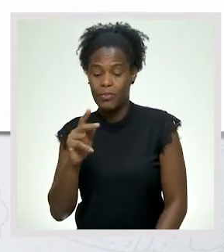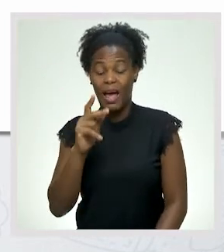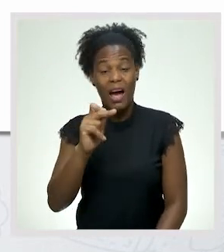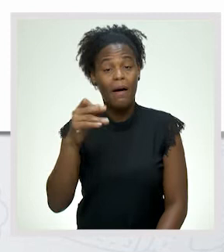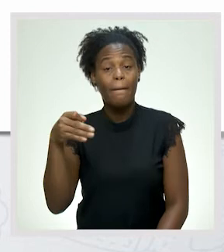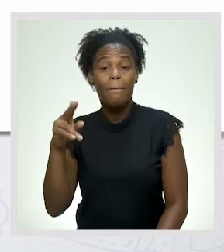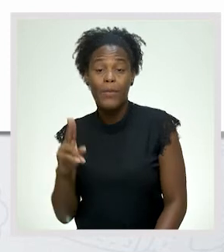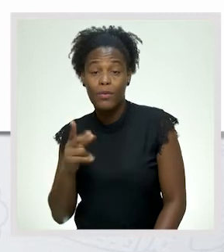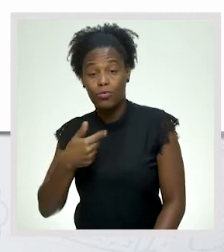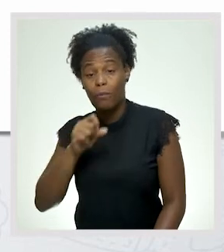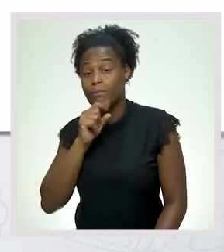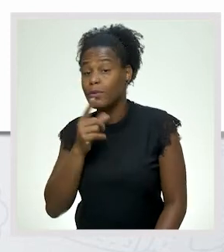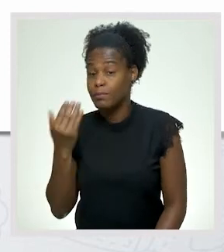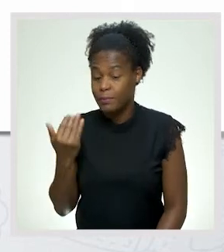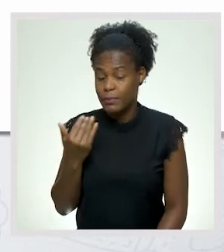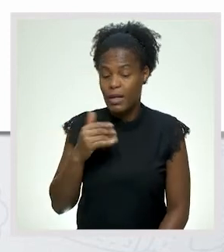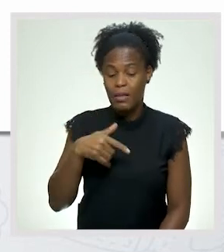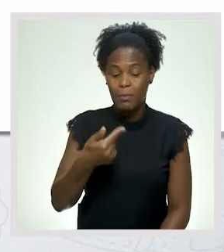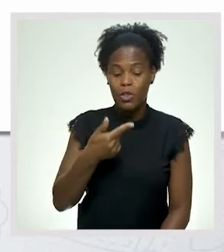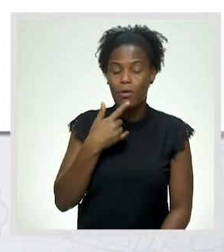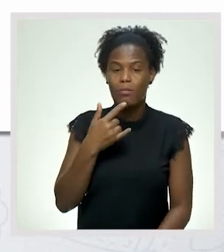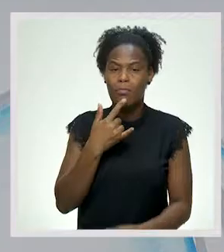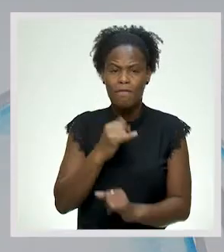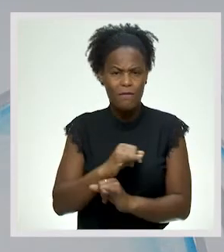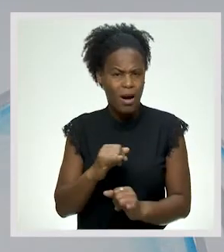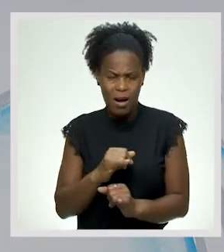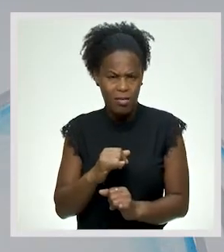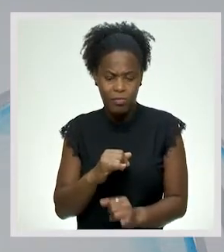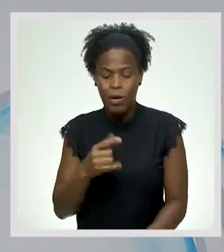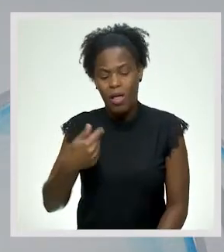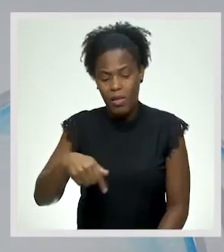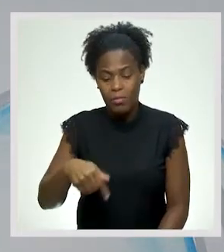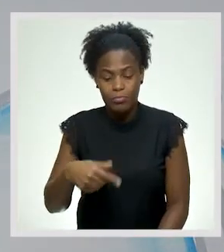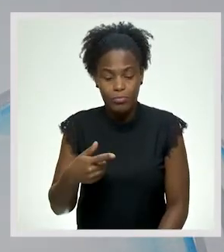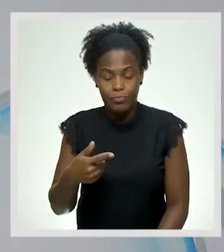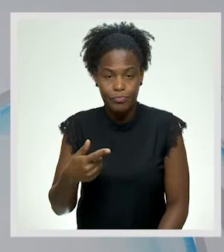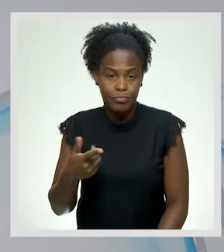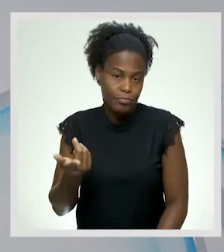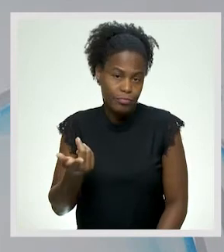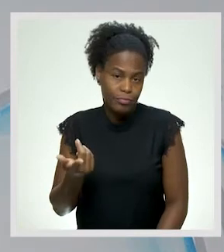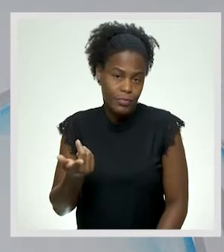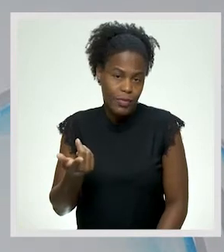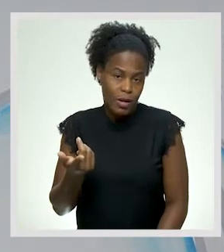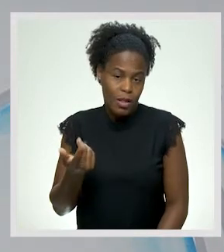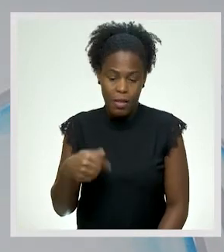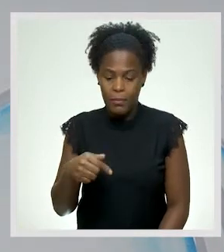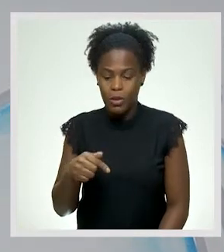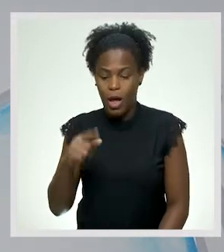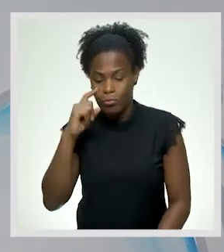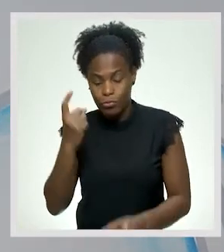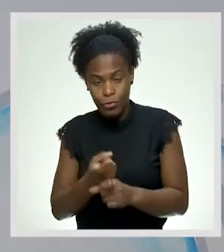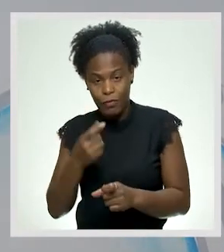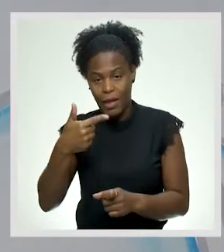pour l'imparfait, nous avons trouvé. Maintenant, je vous invite à compléter cette